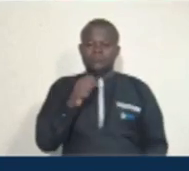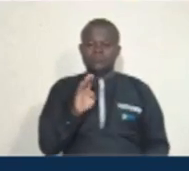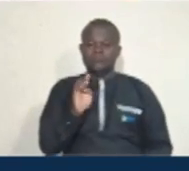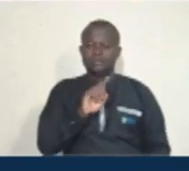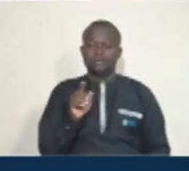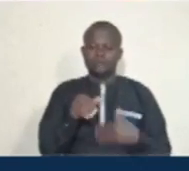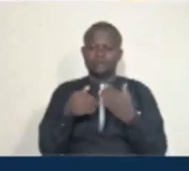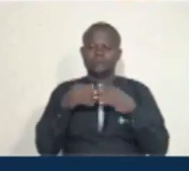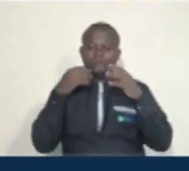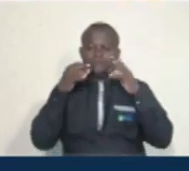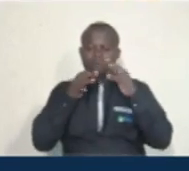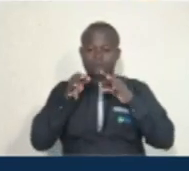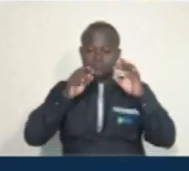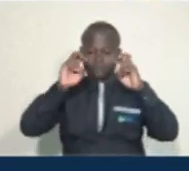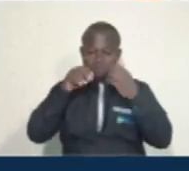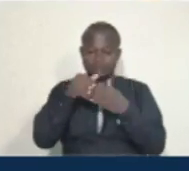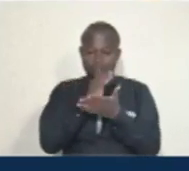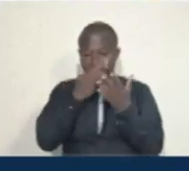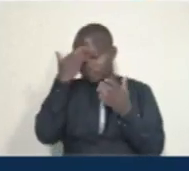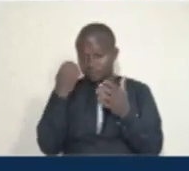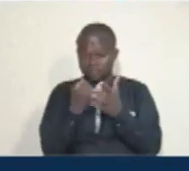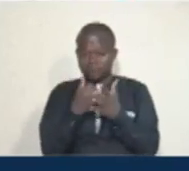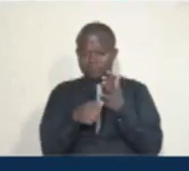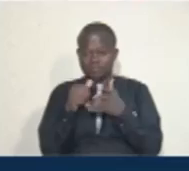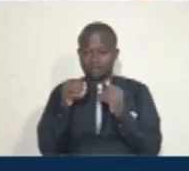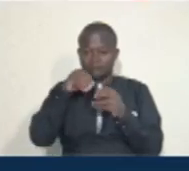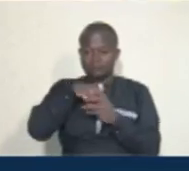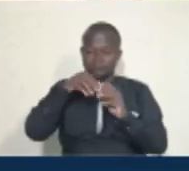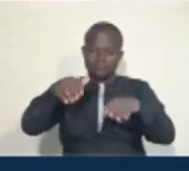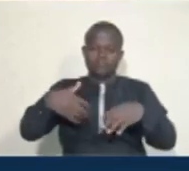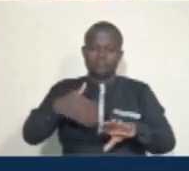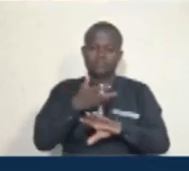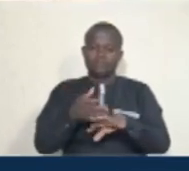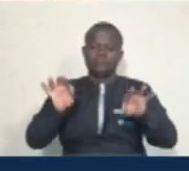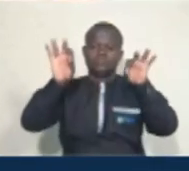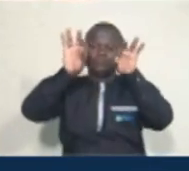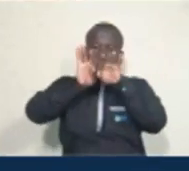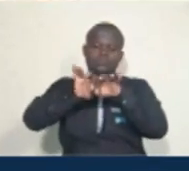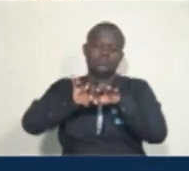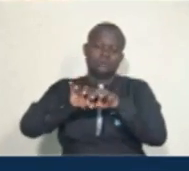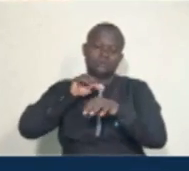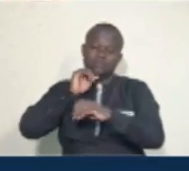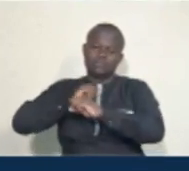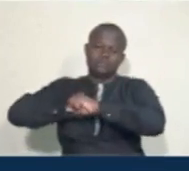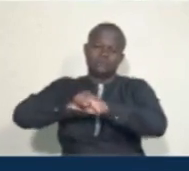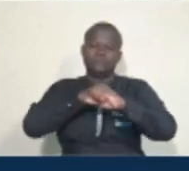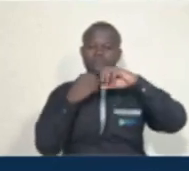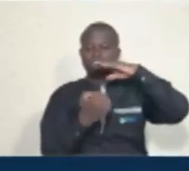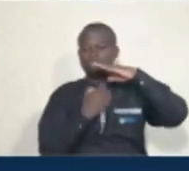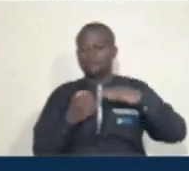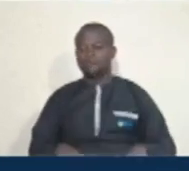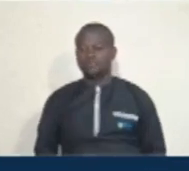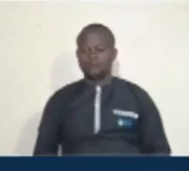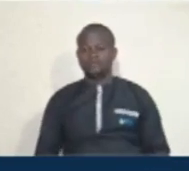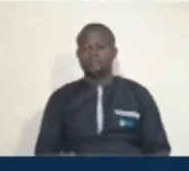Vianney avuga ko imwe mu mpamvu itera iki kibazo harimo n'ubucukuzi bw'amabuye y'agaciro butabungabunga ibidukikije. Turasaba